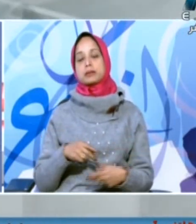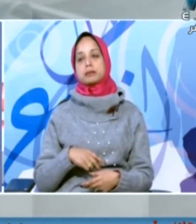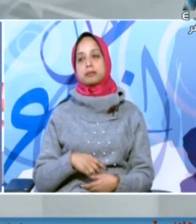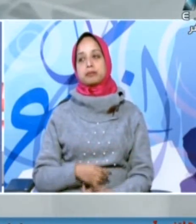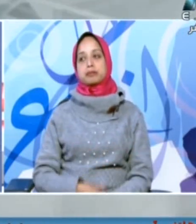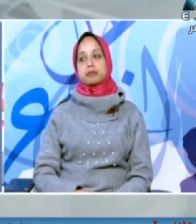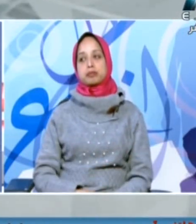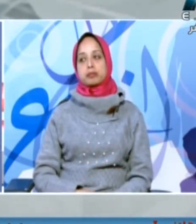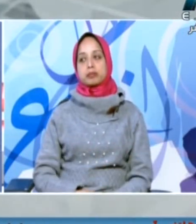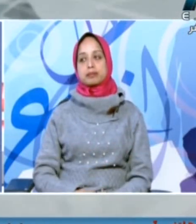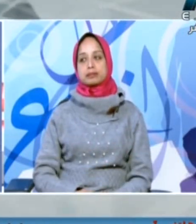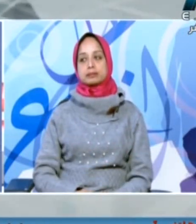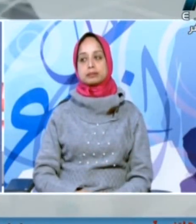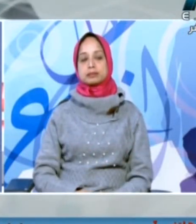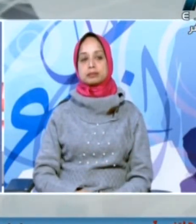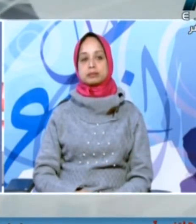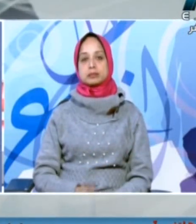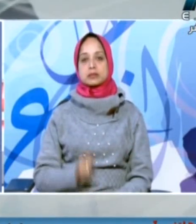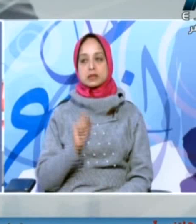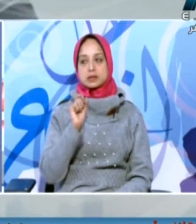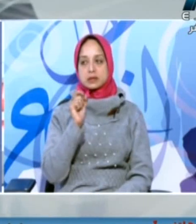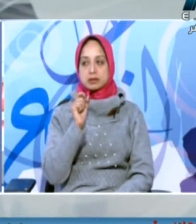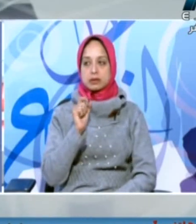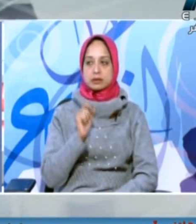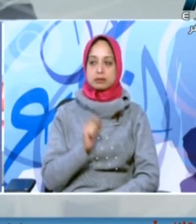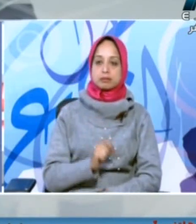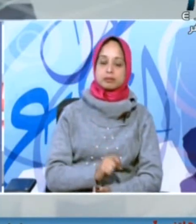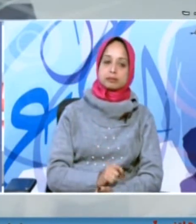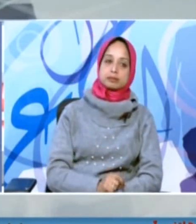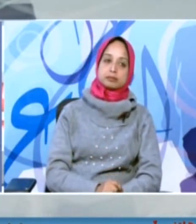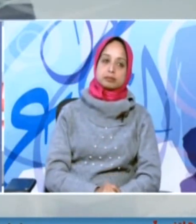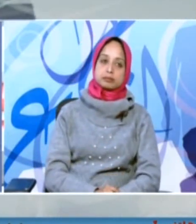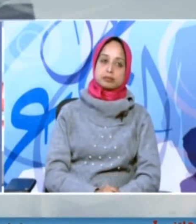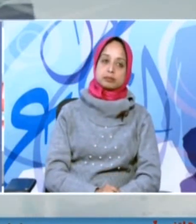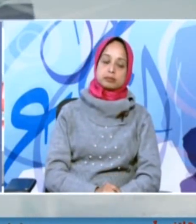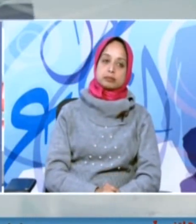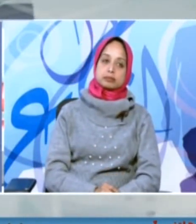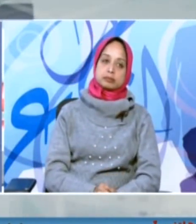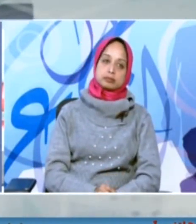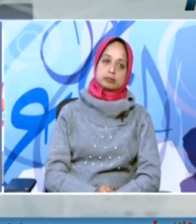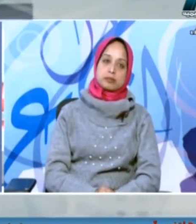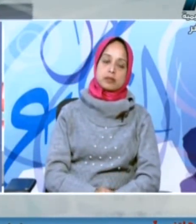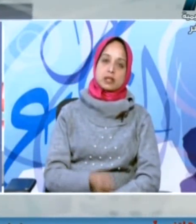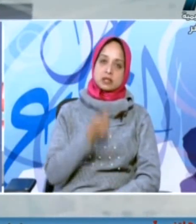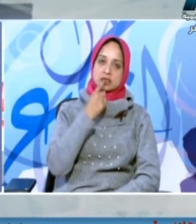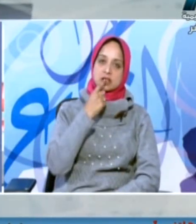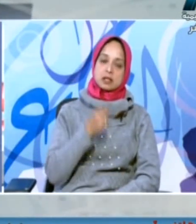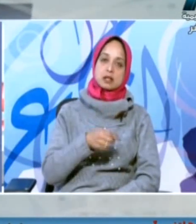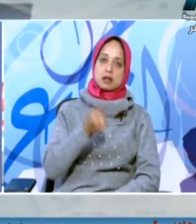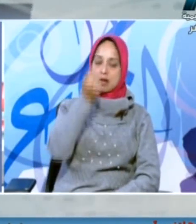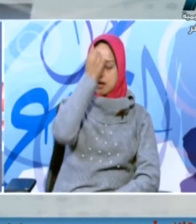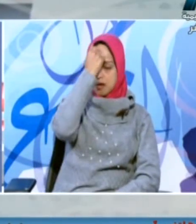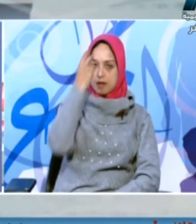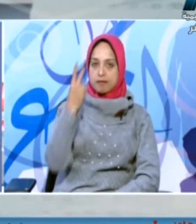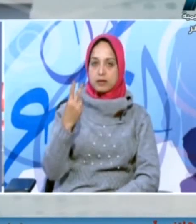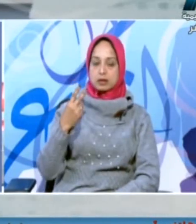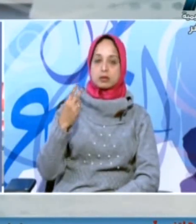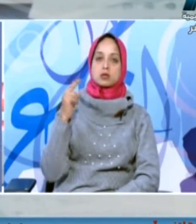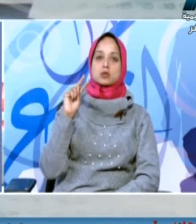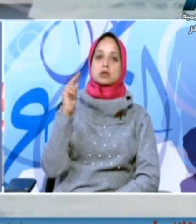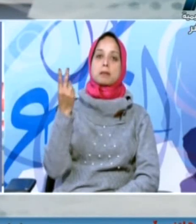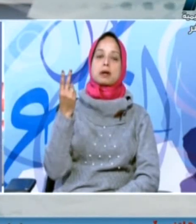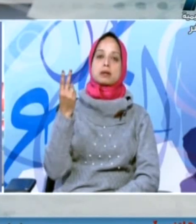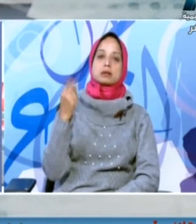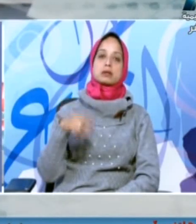جبته؟ لحظات بس. ماشي. مهما كان برضه احنا عندنا في 2017 و2018. اللي